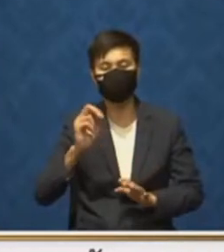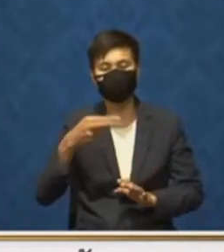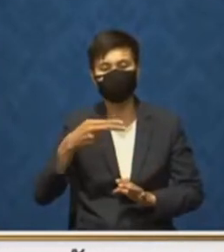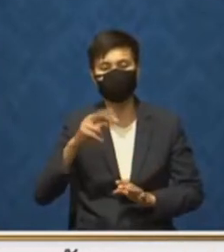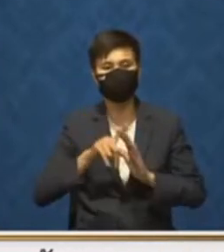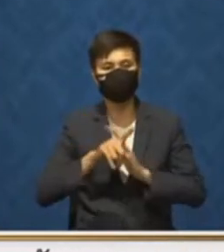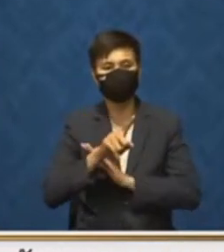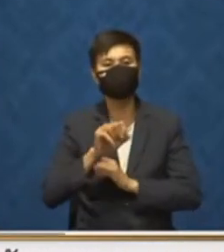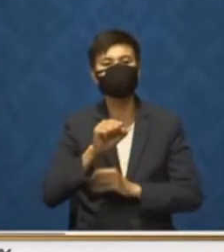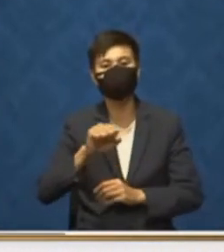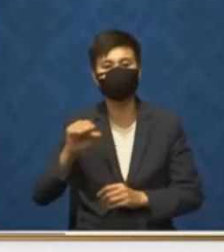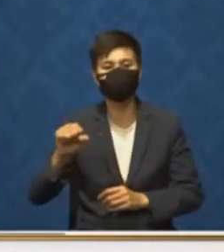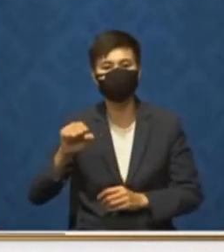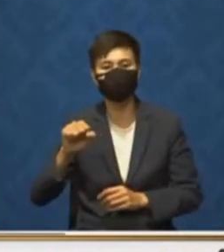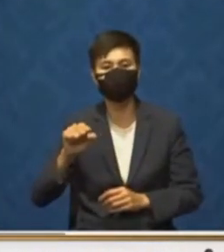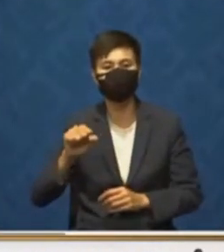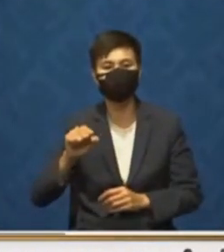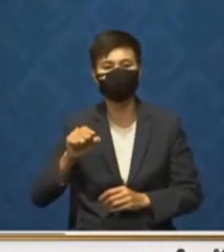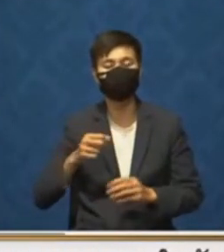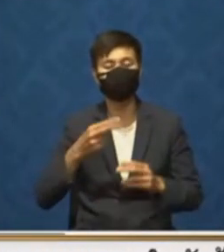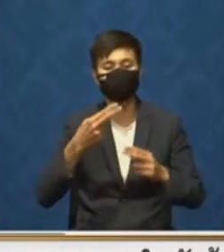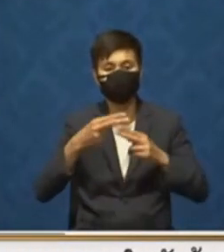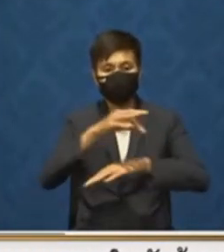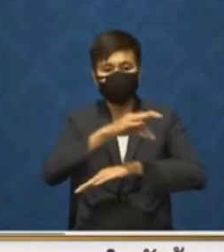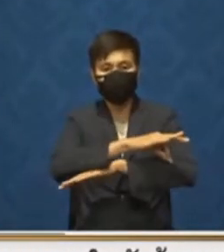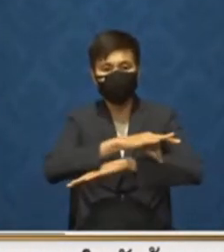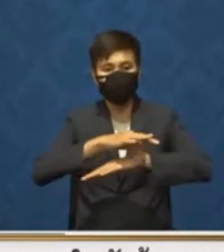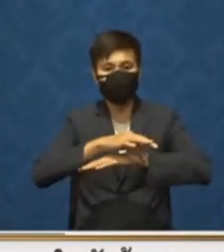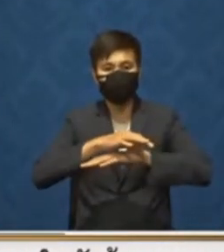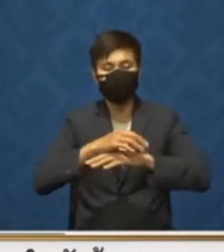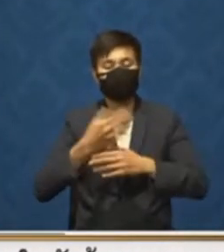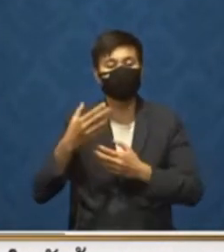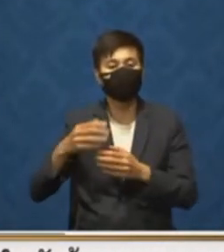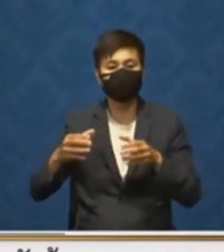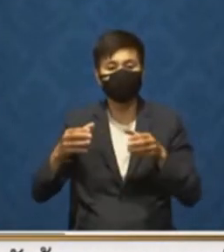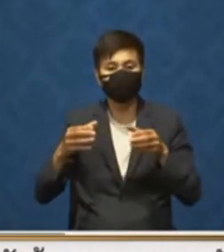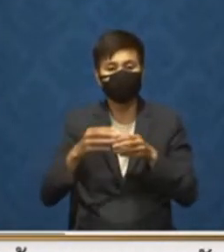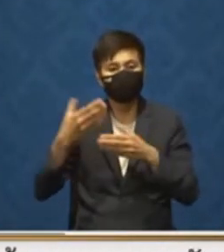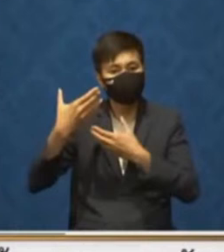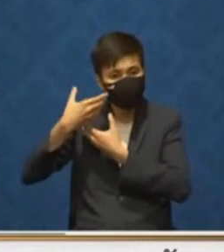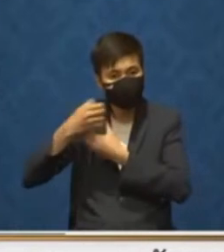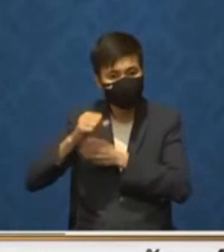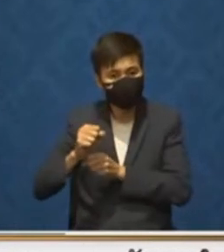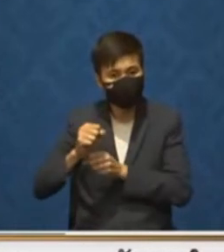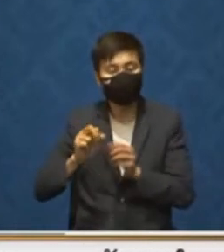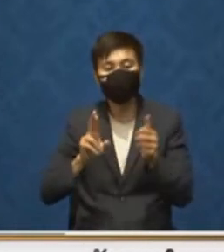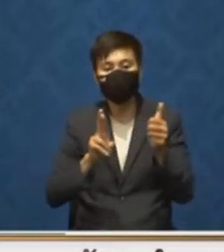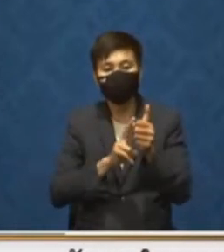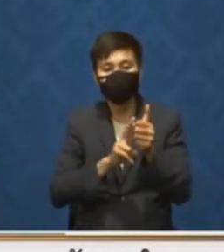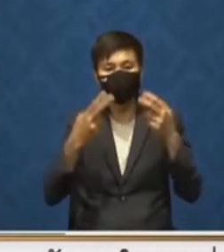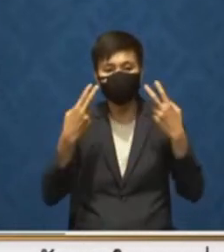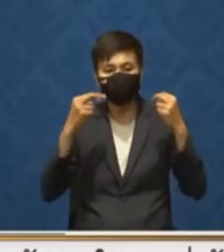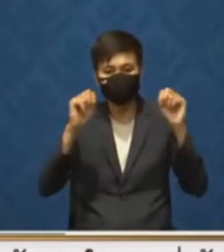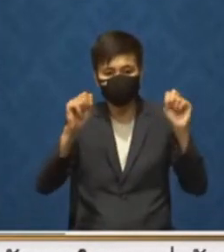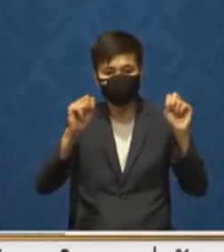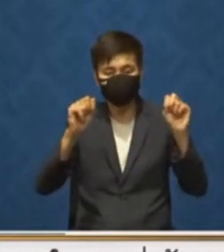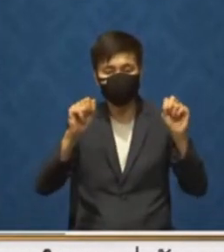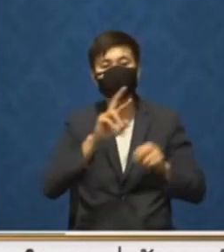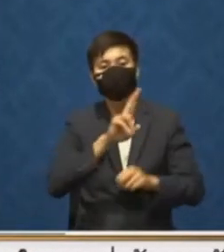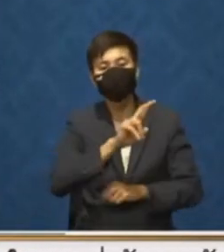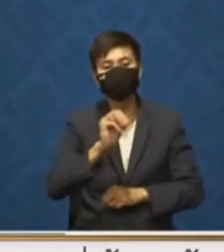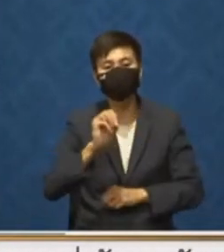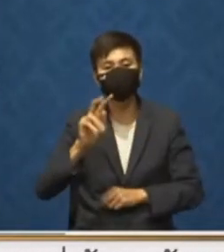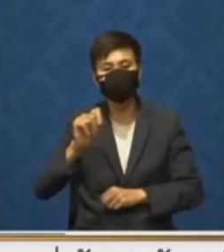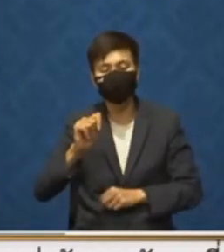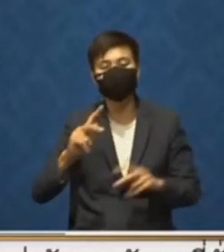ราษฎรบัญชีรายชื่อพรรคประชาธิปัตย์ตรงนายกรัฐมนตรีและน้ำตีว่าการกระทรวง